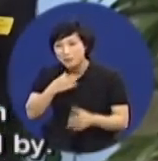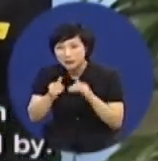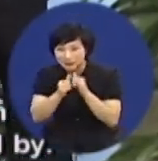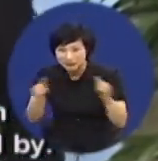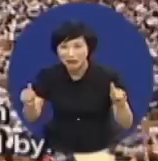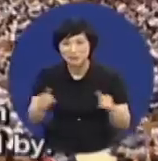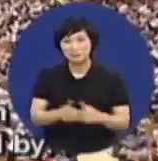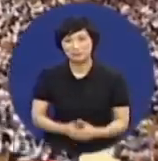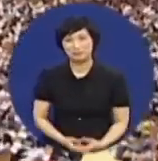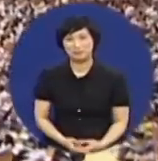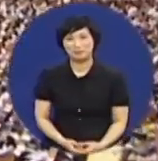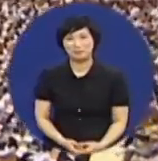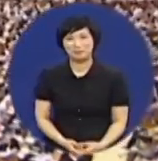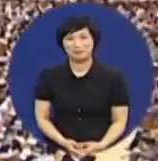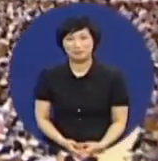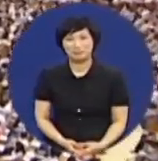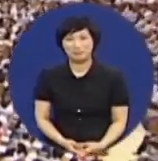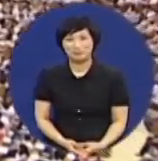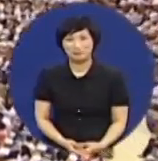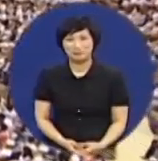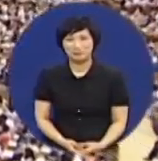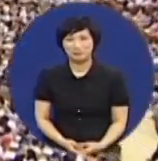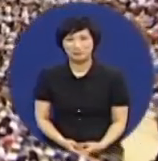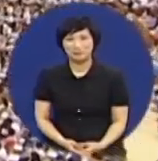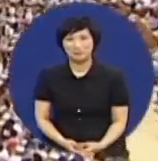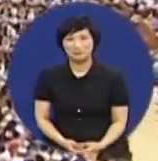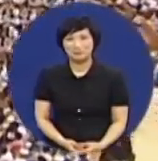本当に幸せな人なのです。